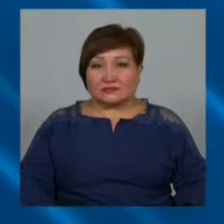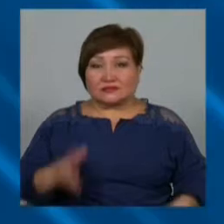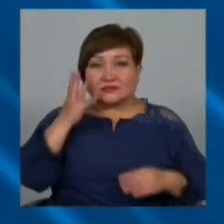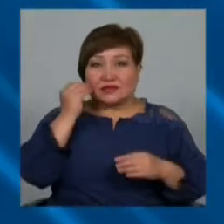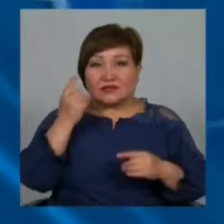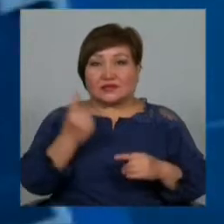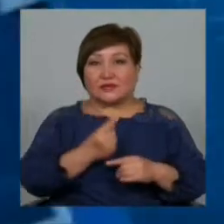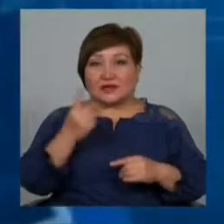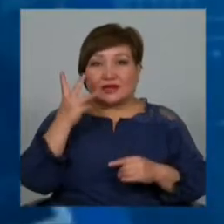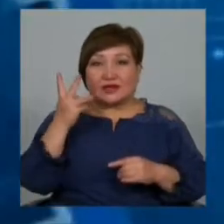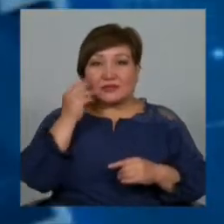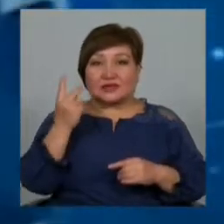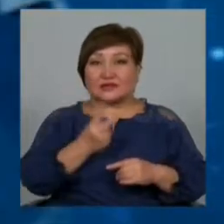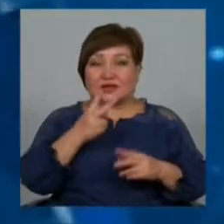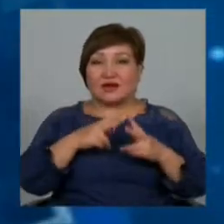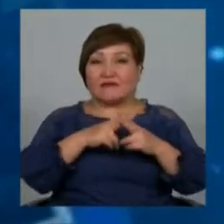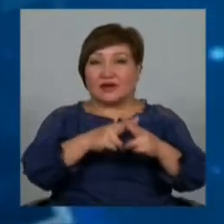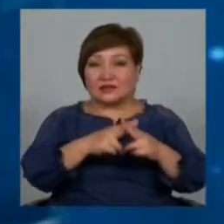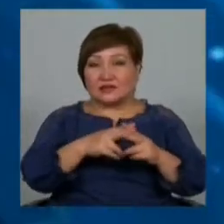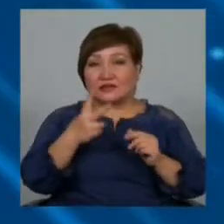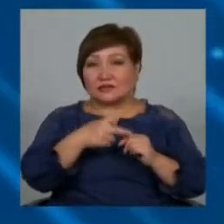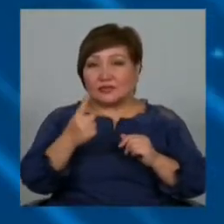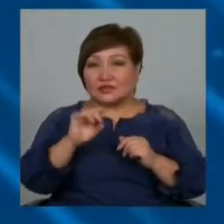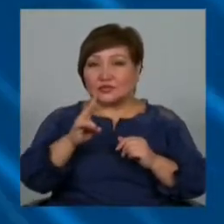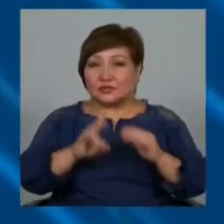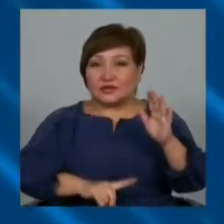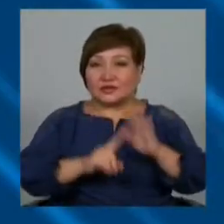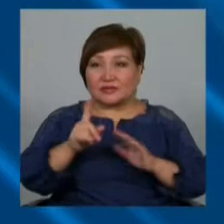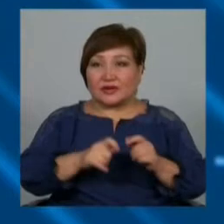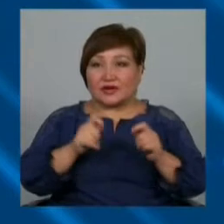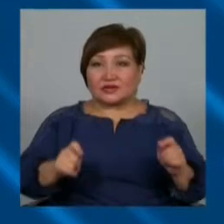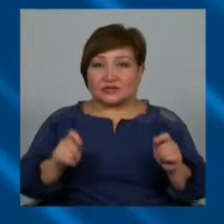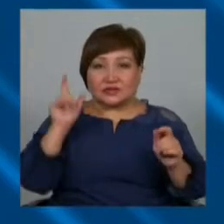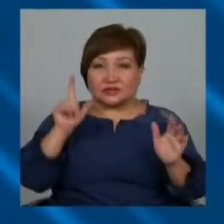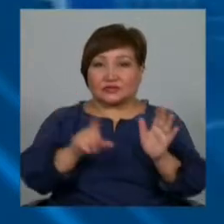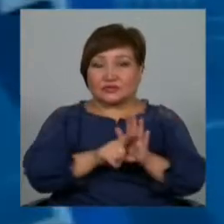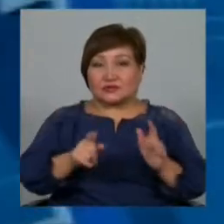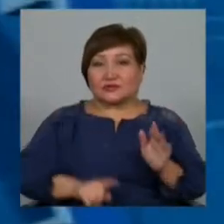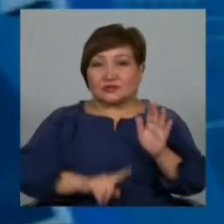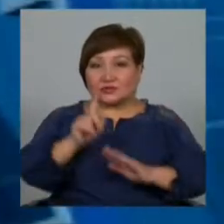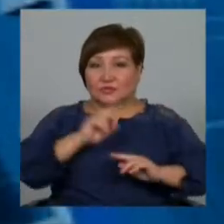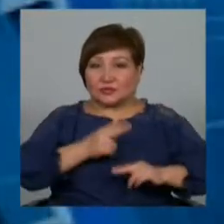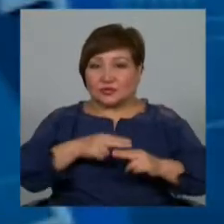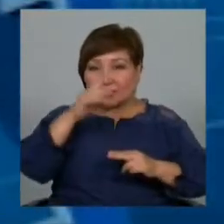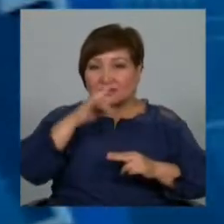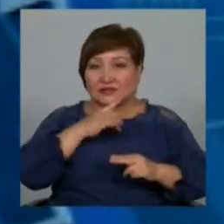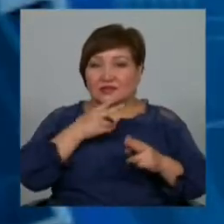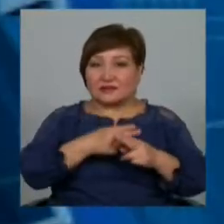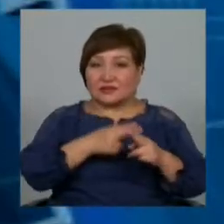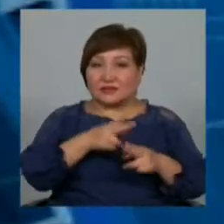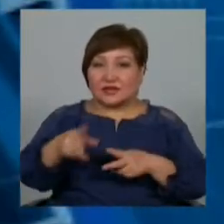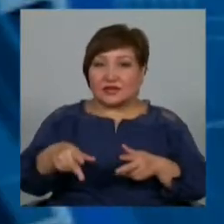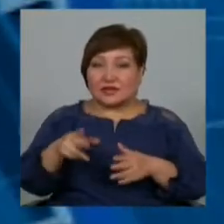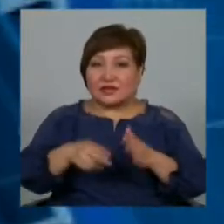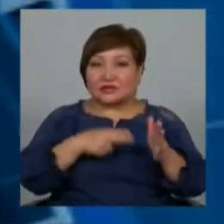Алматы 1, Алматы 2 вокзалдарында 21 маусымнан бастап ашық жүйесі іске қосылады. Бұл туралы Қазақстан темір жол акционерлік қоғамының